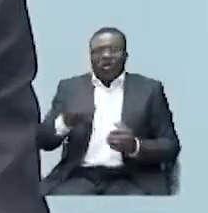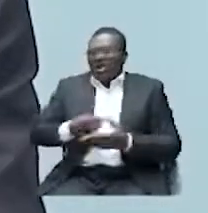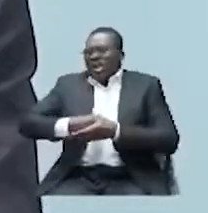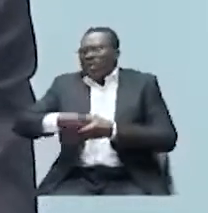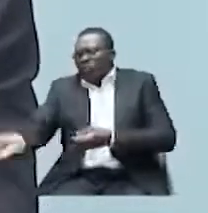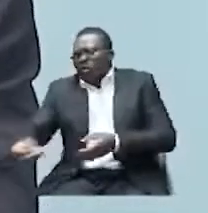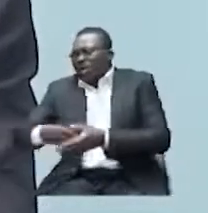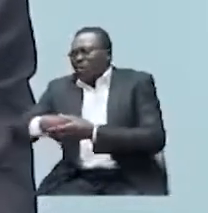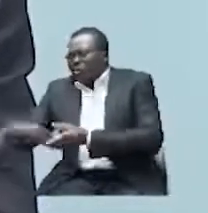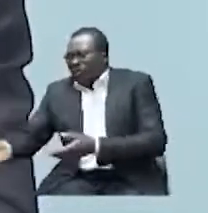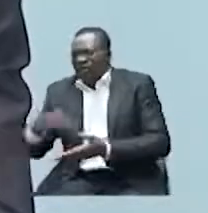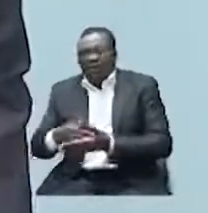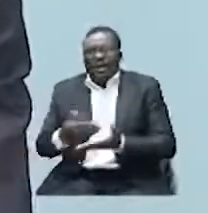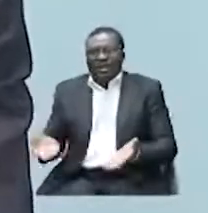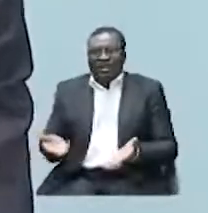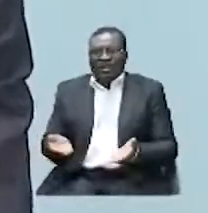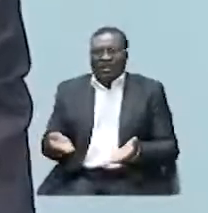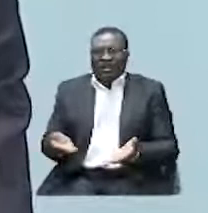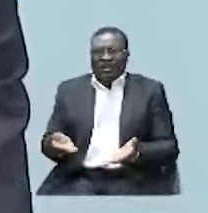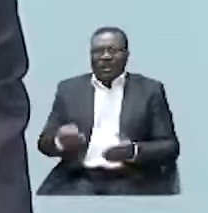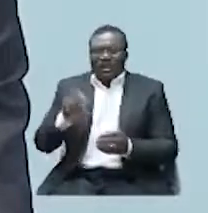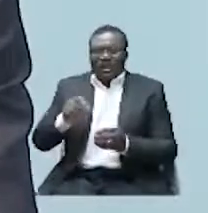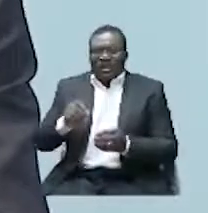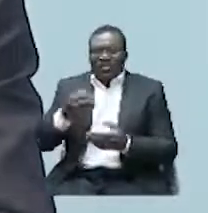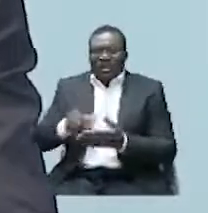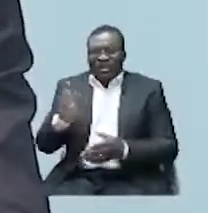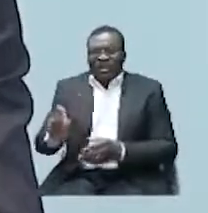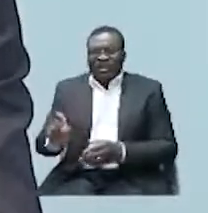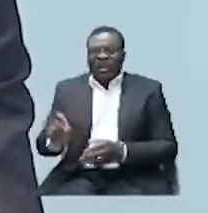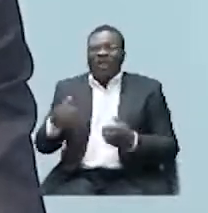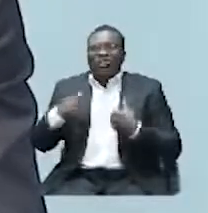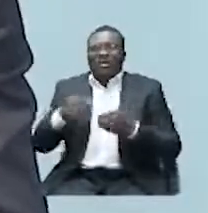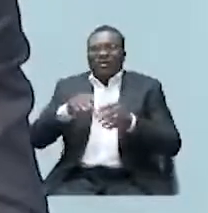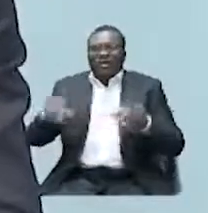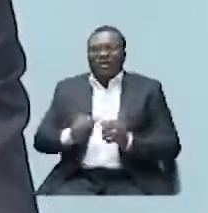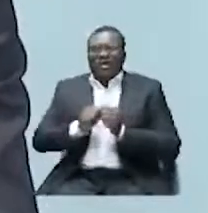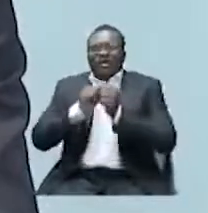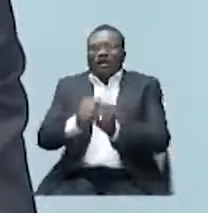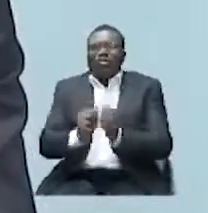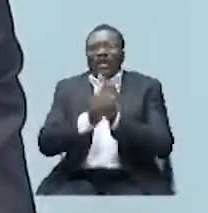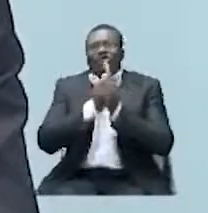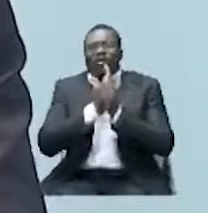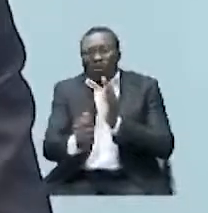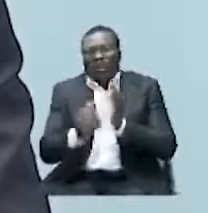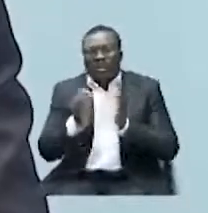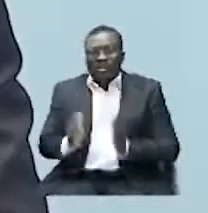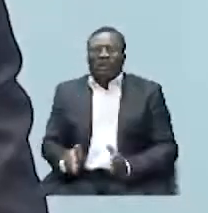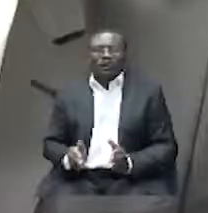beaucoup d'argent. Donc il faut investir non seulement les moyens nécessaires, mais il faut que ce soit accompagné de compétences. Où trouve-t-on les